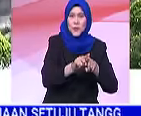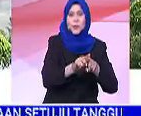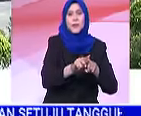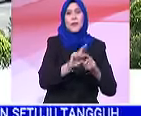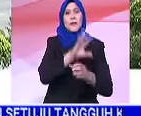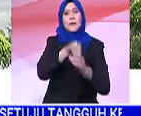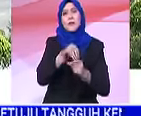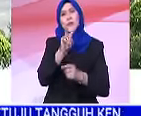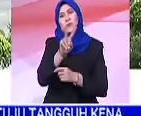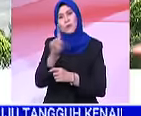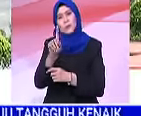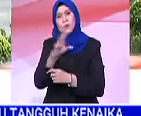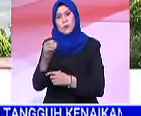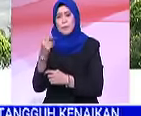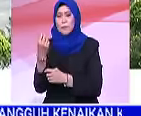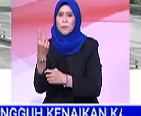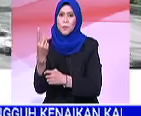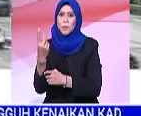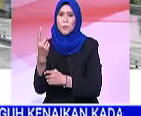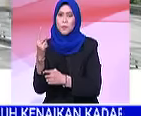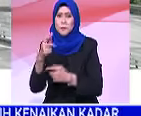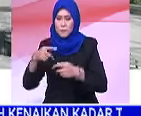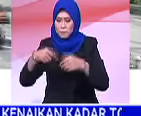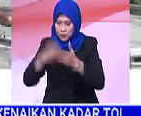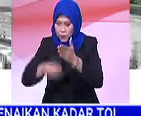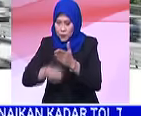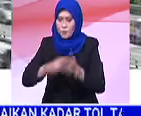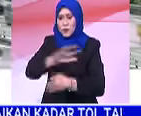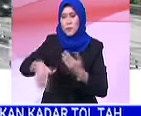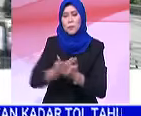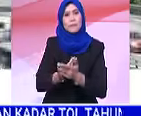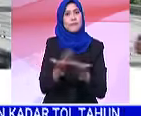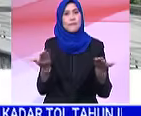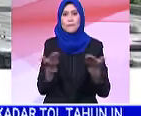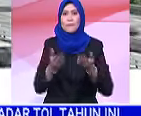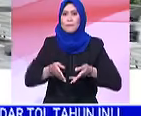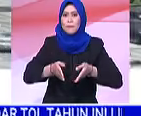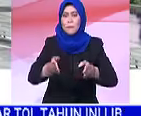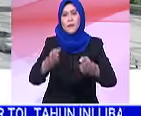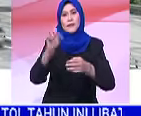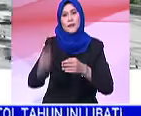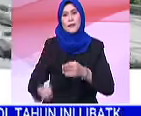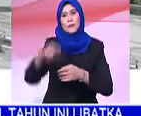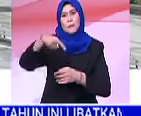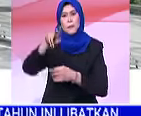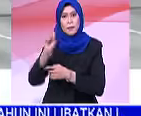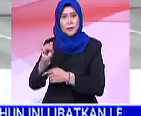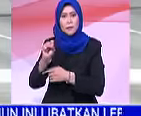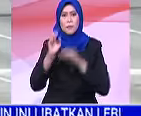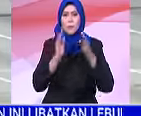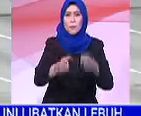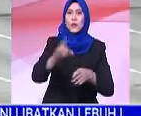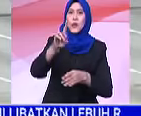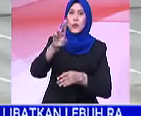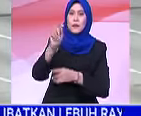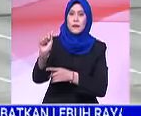melibatkan 21 lebuh raya dan 1 plaza tol melibatkan semua kelas kenderaan, antaranya lebuh raya Utara Selatan Plus, lebuh raya Duta